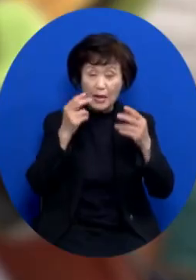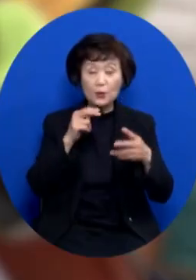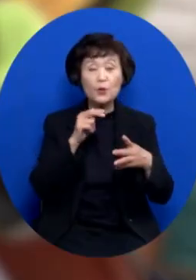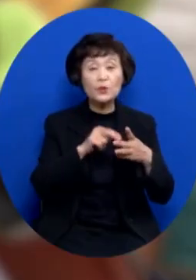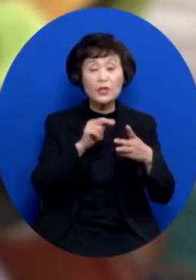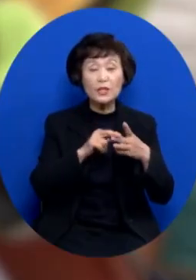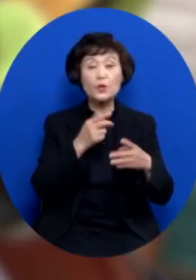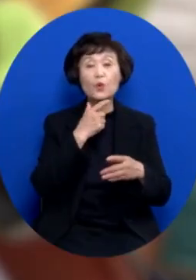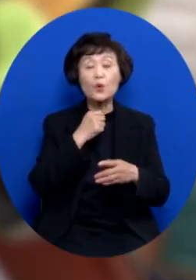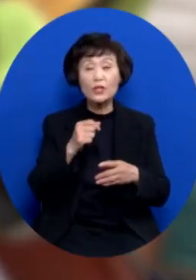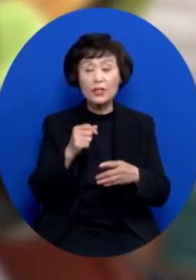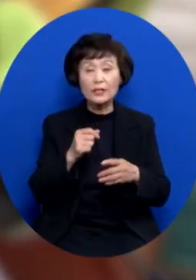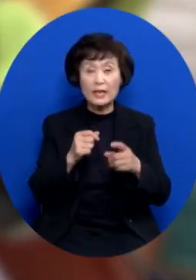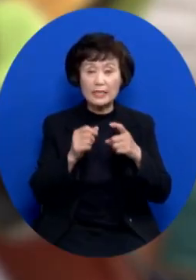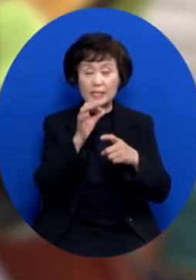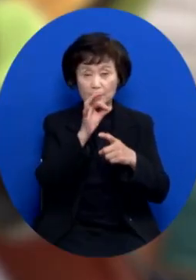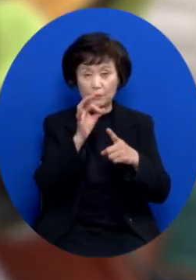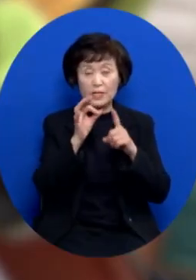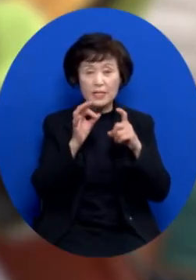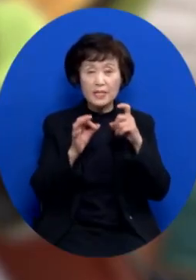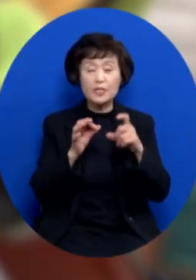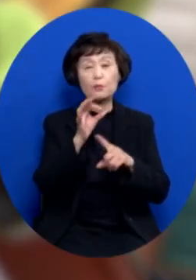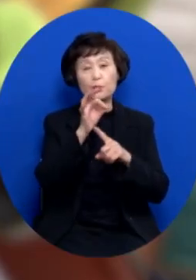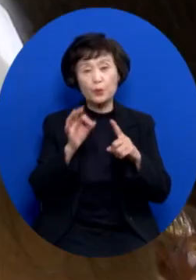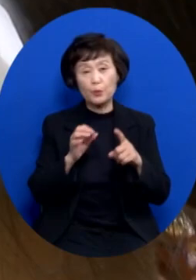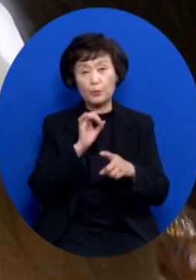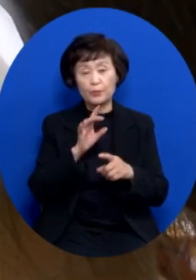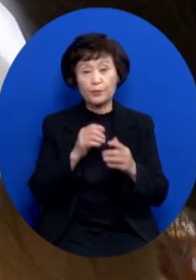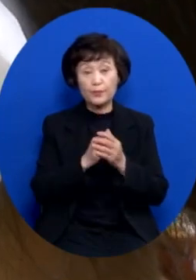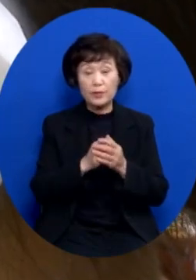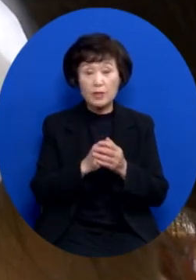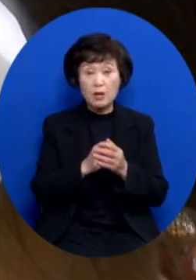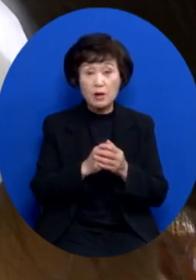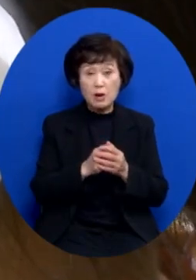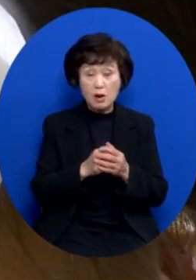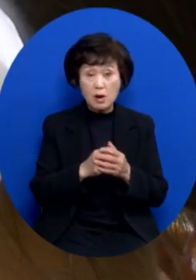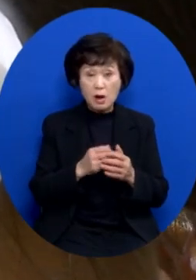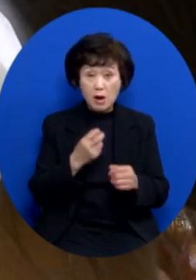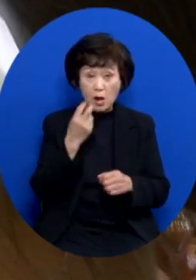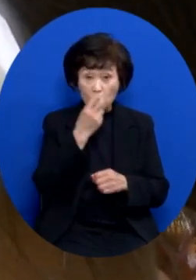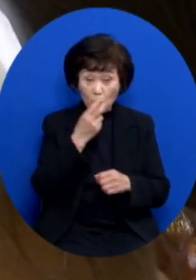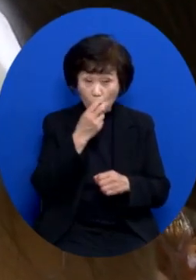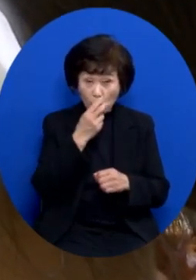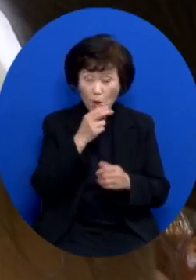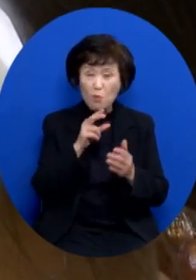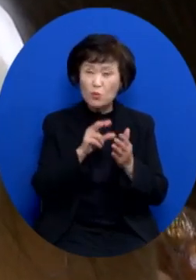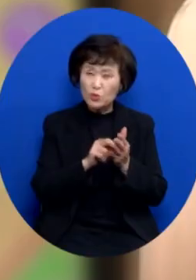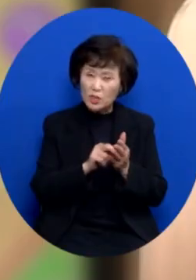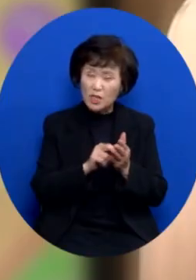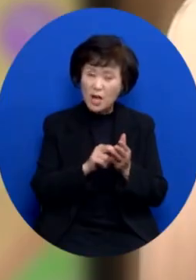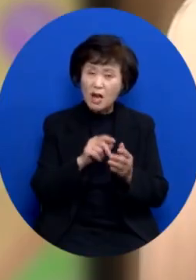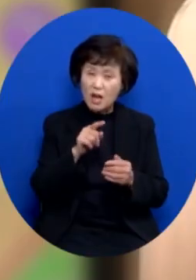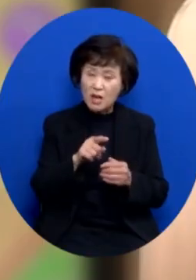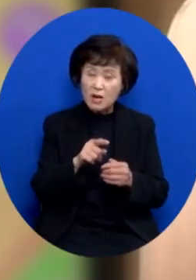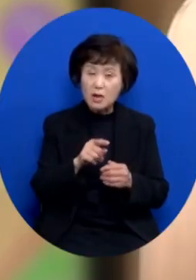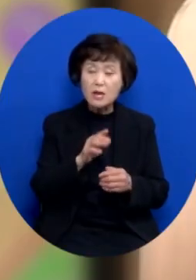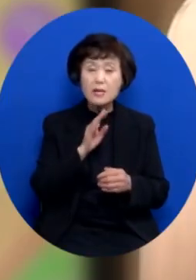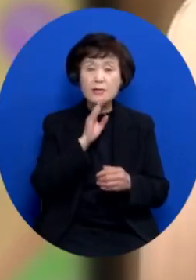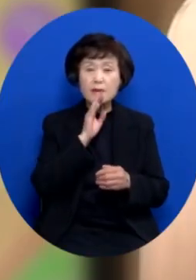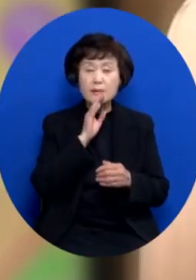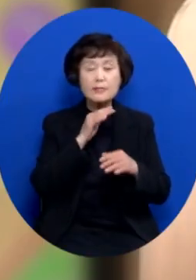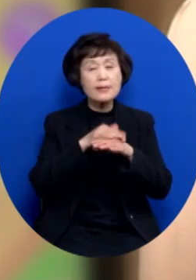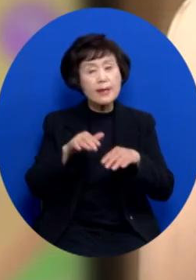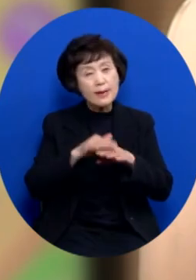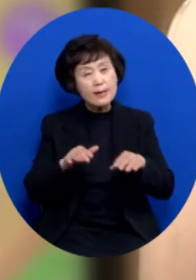원한다는 응답은 10%대였습니다. 커지는 돌봄 공백 문제, 합리적이고 실질적인